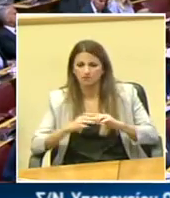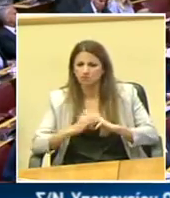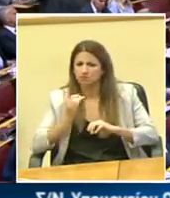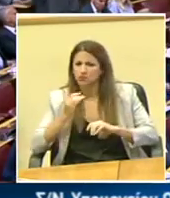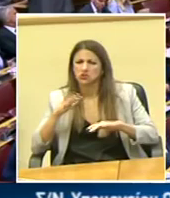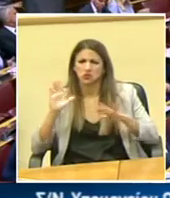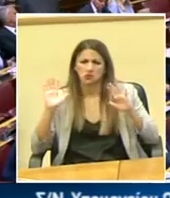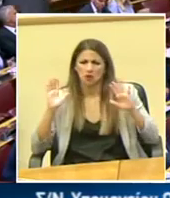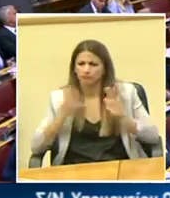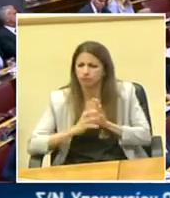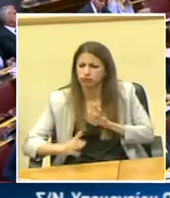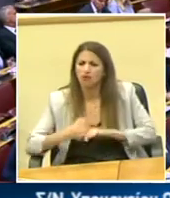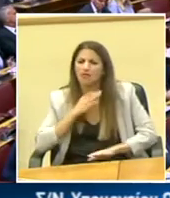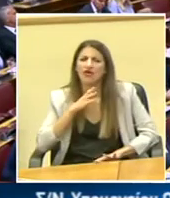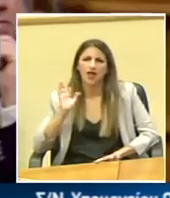Άκουσα